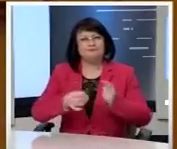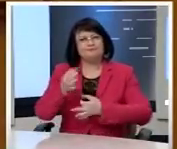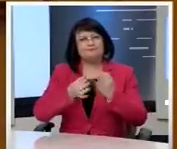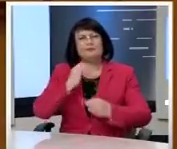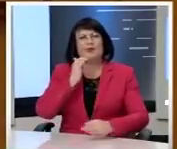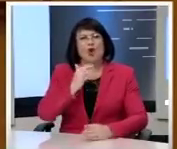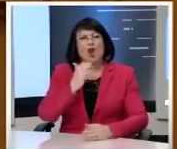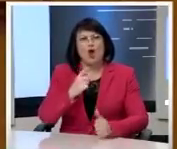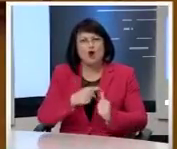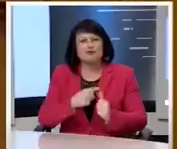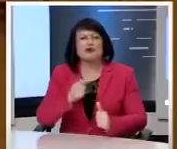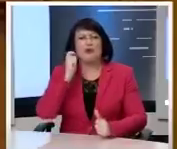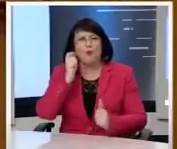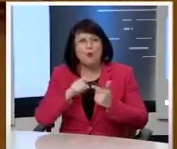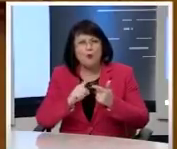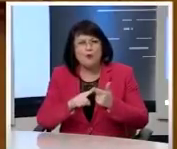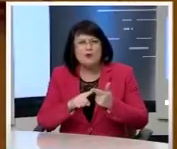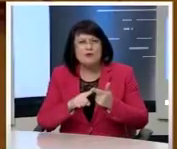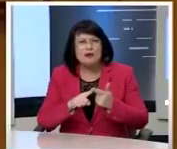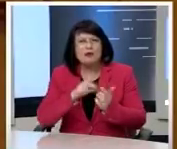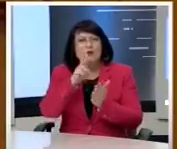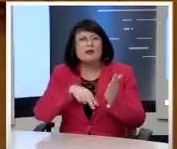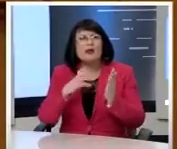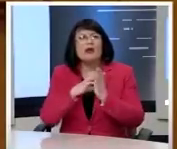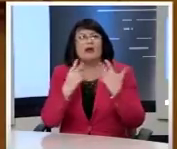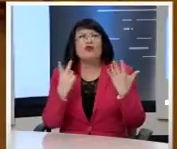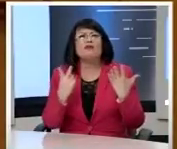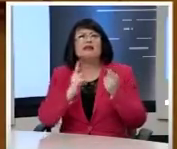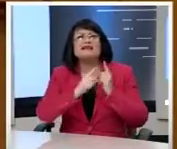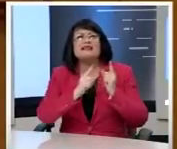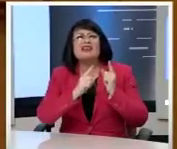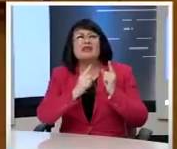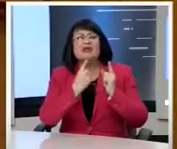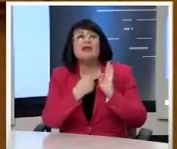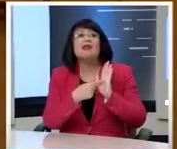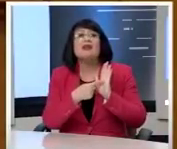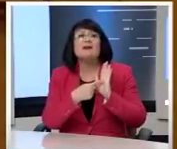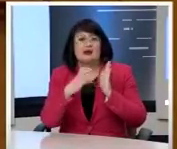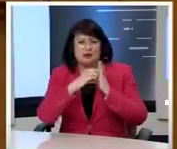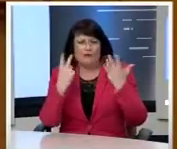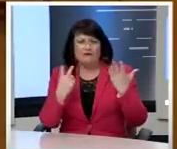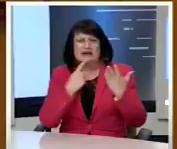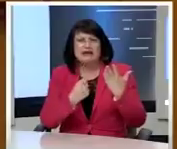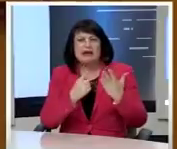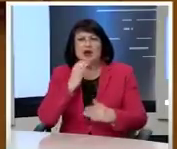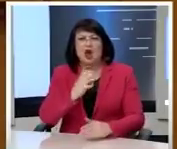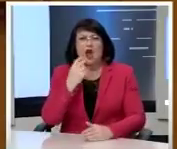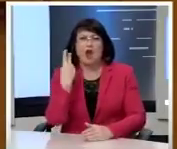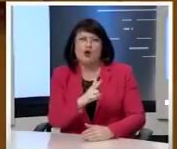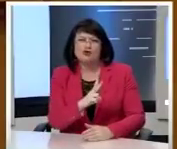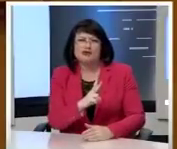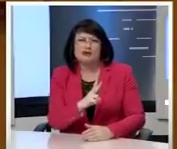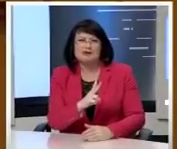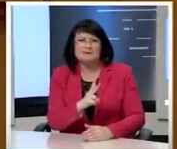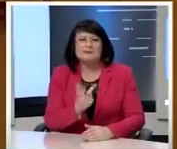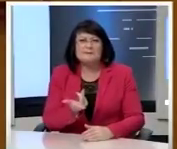γλώσσα και για όνομα δεν διάβασαν το άρθρο 7 της Συνθήκης. Όταν το άρθρο 7 λέει ότι η γλώσσα των κοινών μας